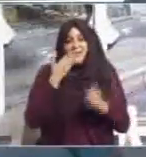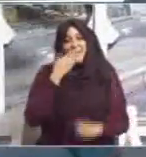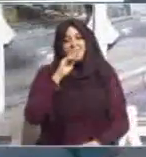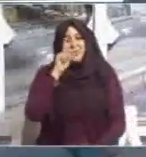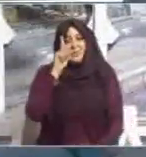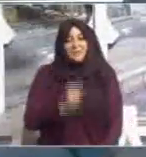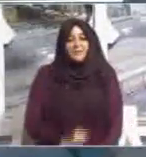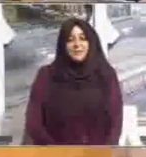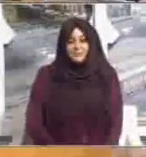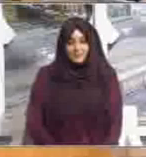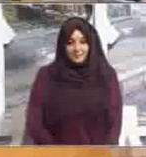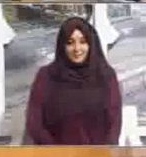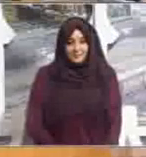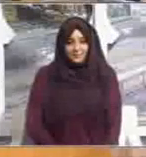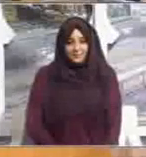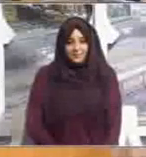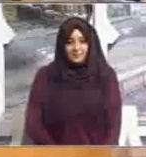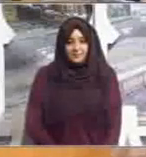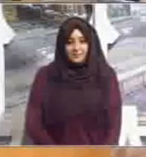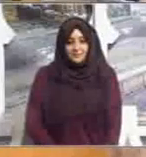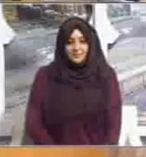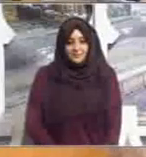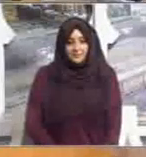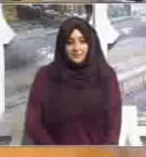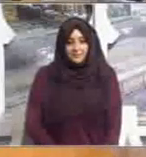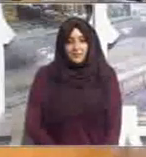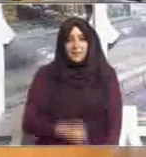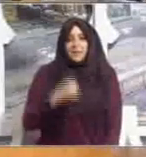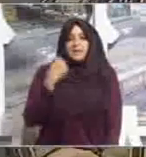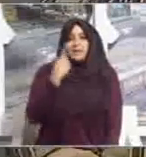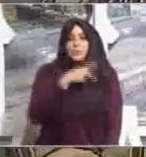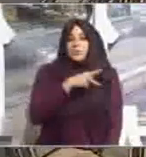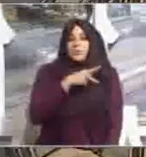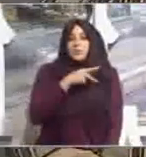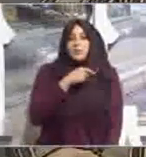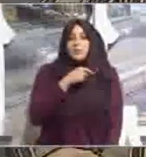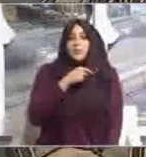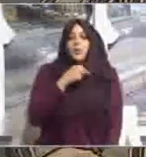الله يسترك تفضل. الشيخ انا عندي ولاد اختي.